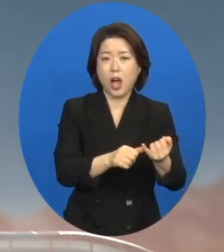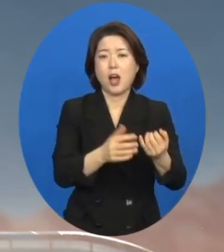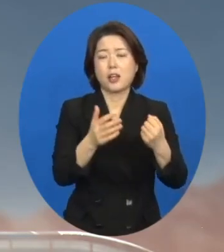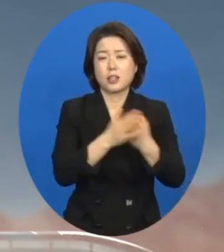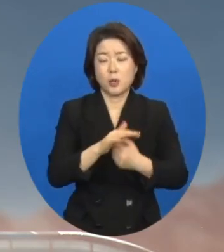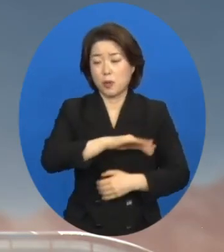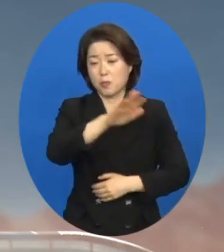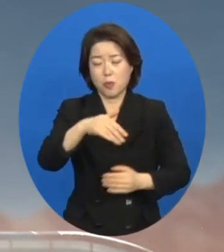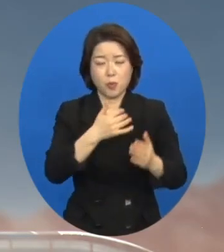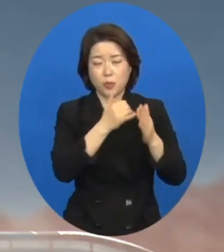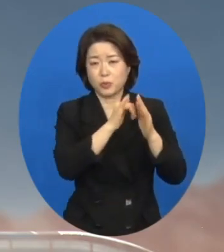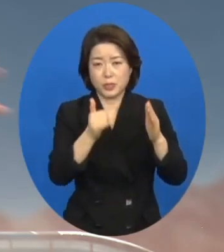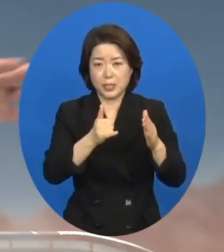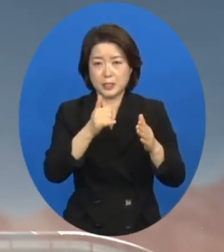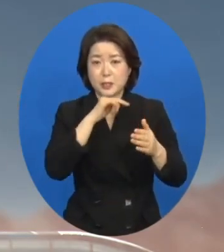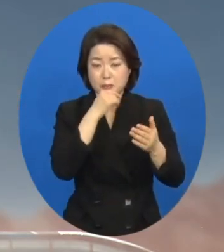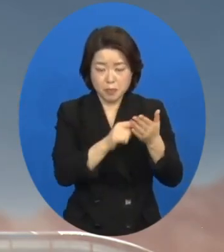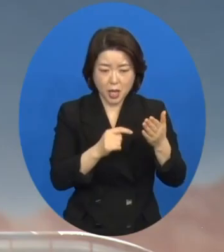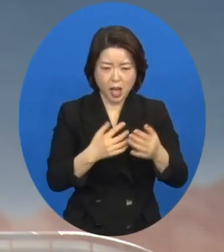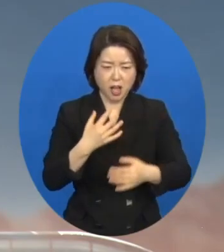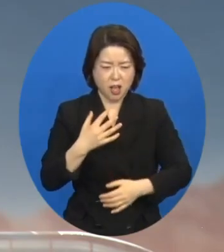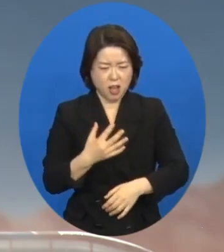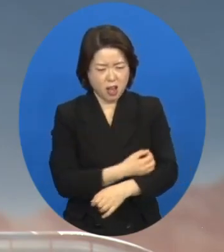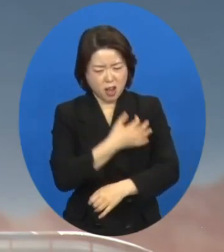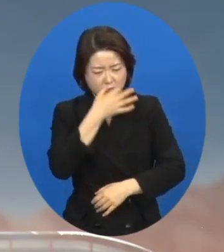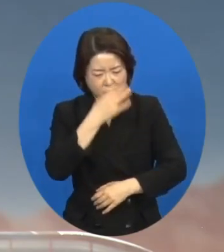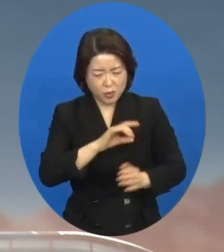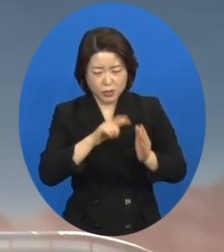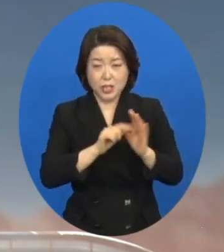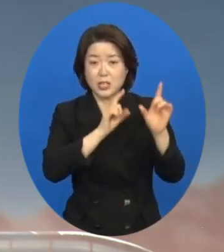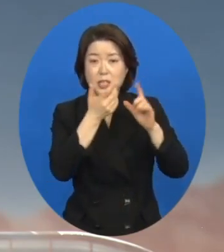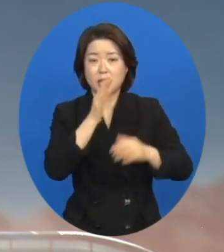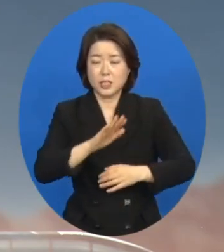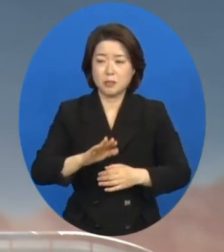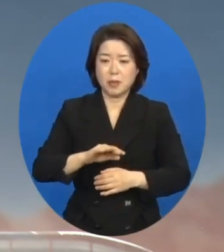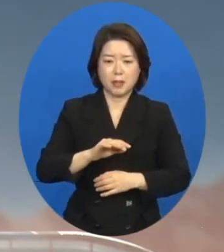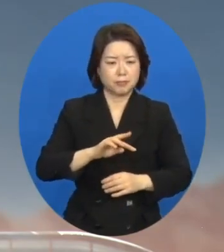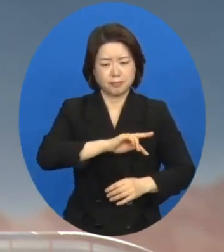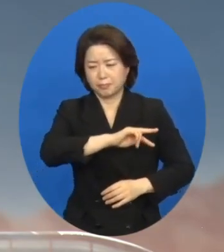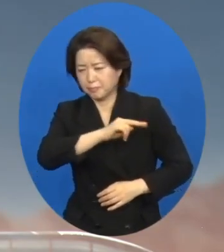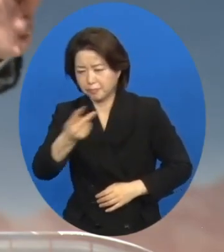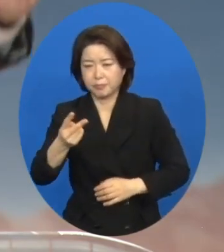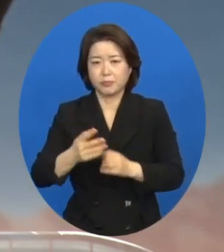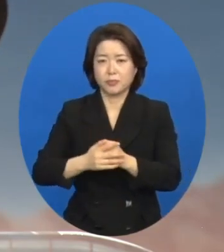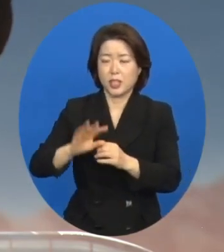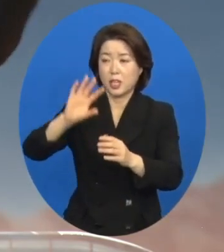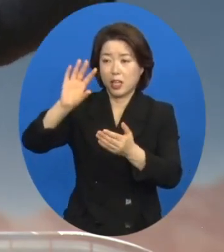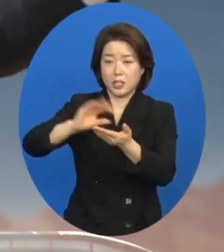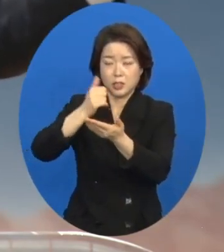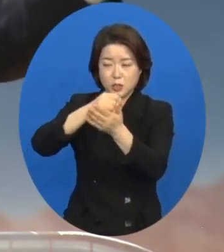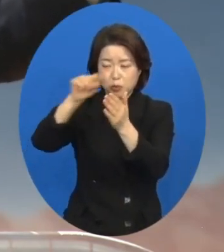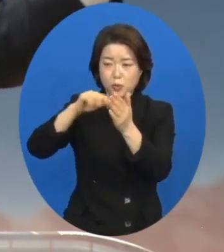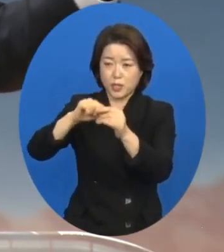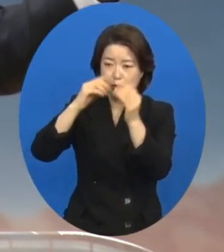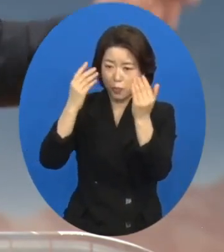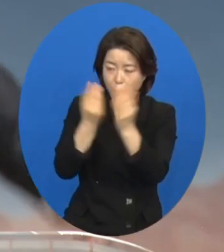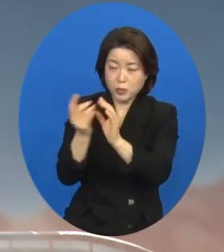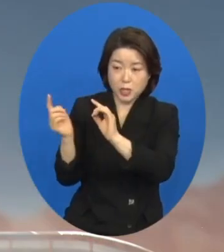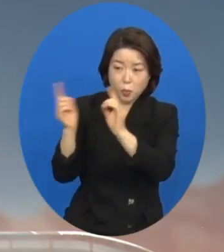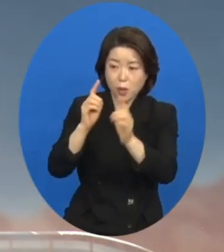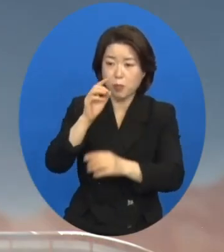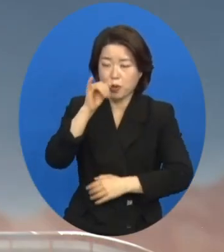피해를 입고 엄청난 힘든 시절을 보냈지만 그리스도 안에서 온전한 회복이 있을 것이라는 약속인 줄로